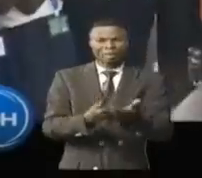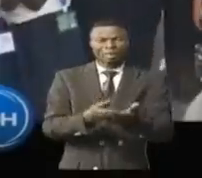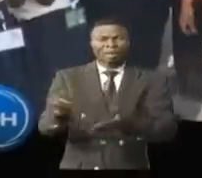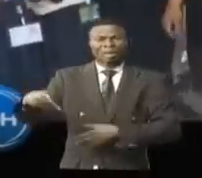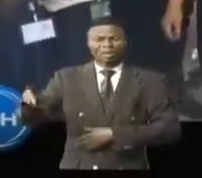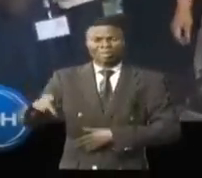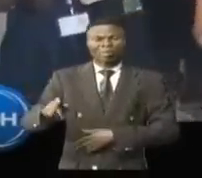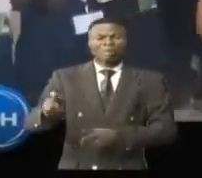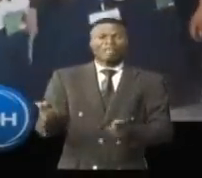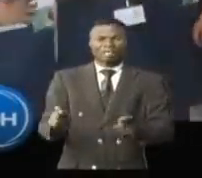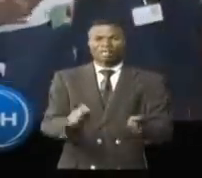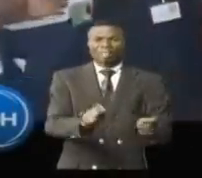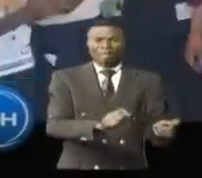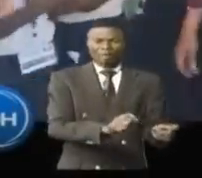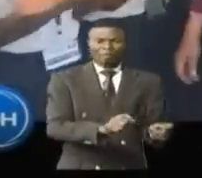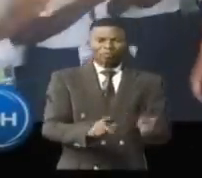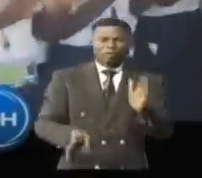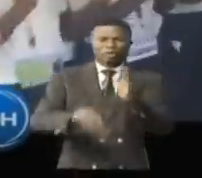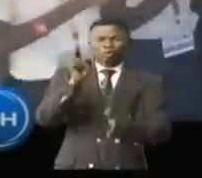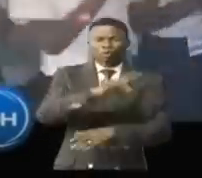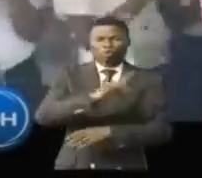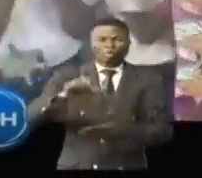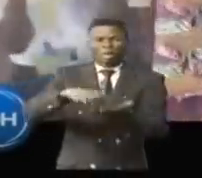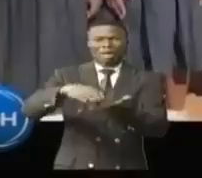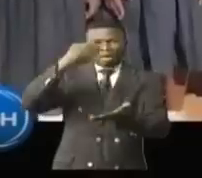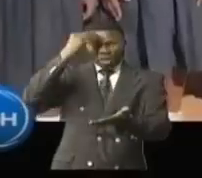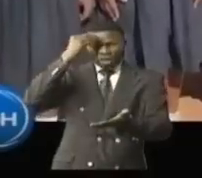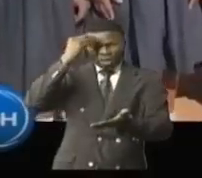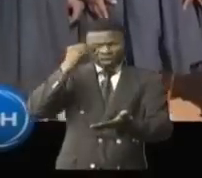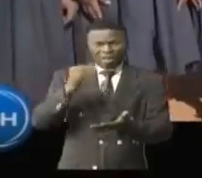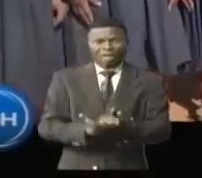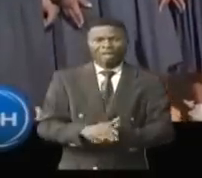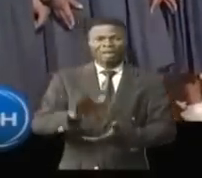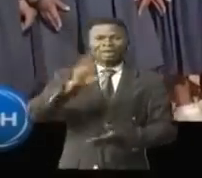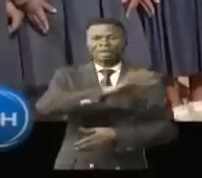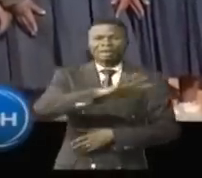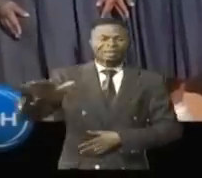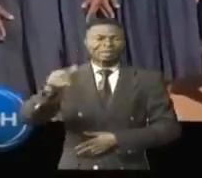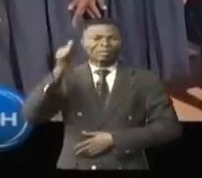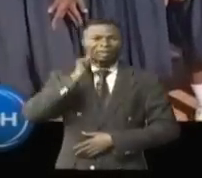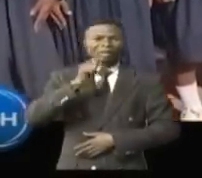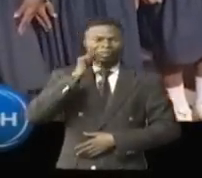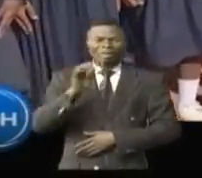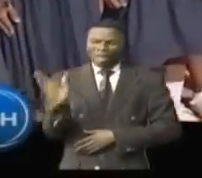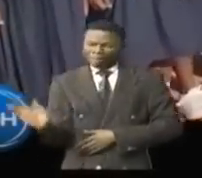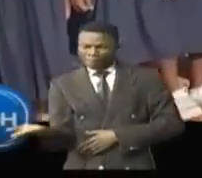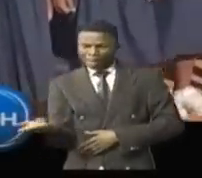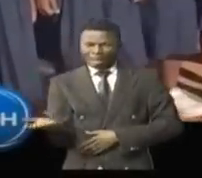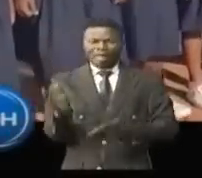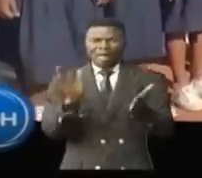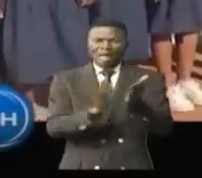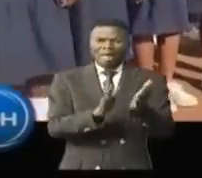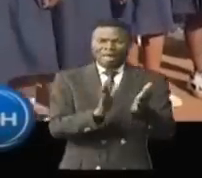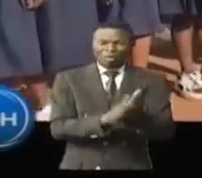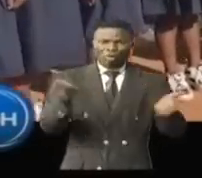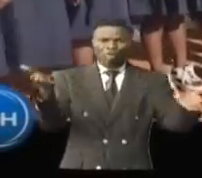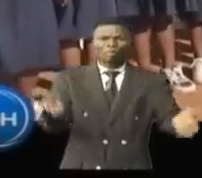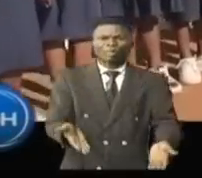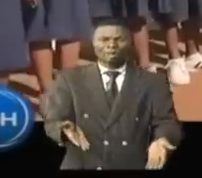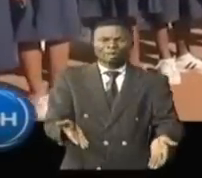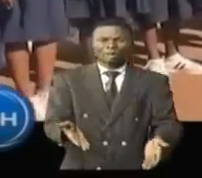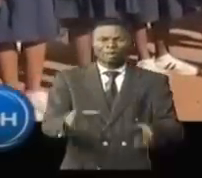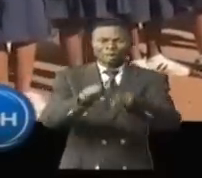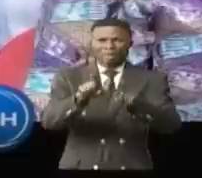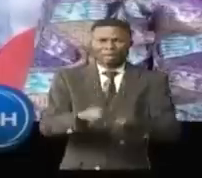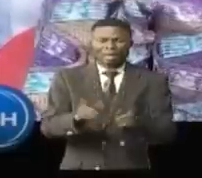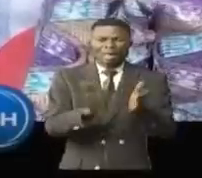du Tanganyika, près de 12 000 élèves, dont 5 000 filles, étaient tôt le matin devant leurs centres respectifs. Et c'est